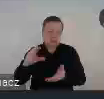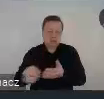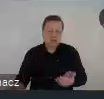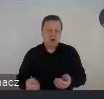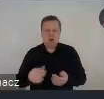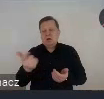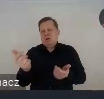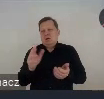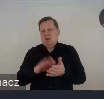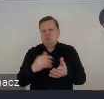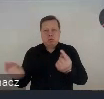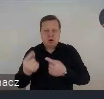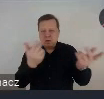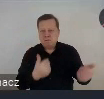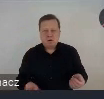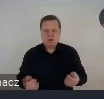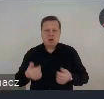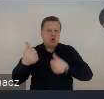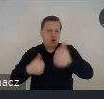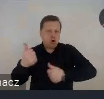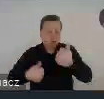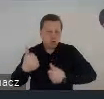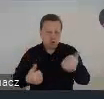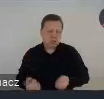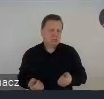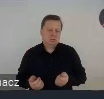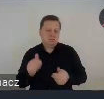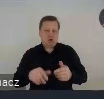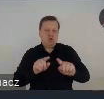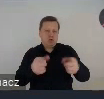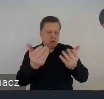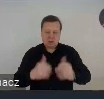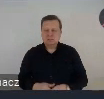oprogramowania komputerowego, organizację konkursów o zawodach rzemieślniczych,